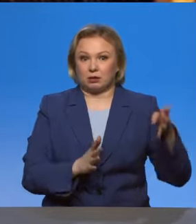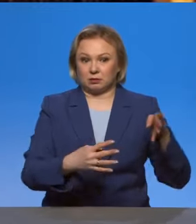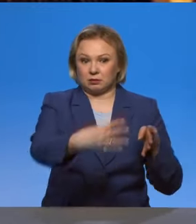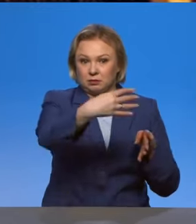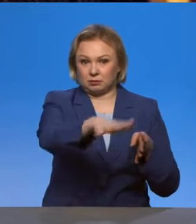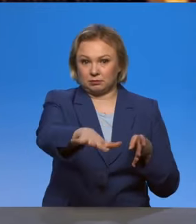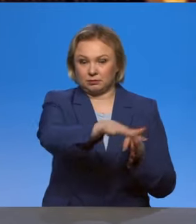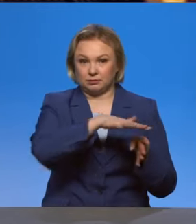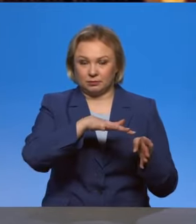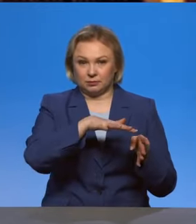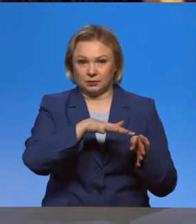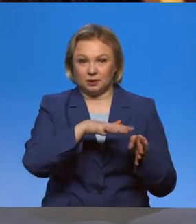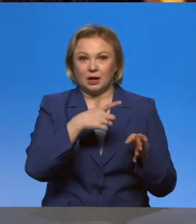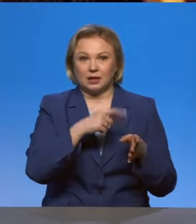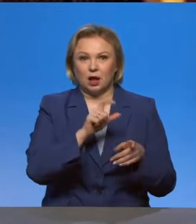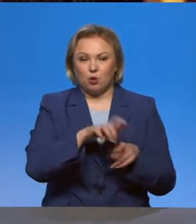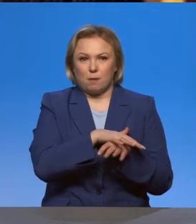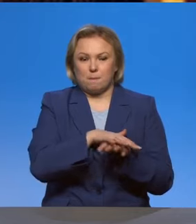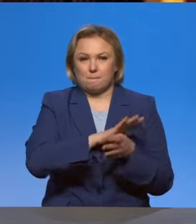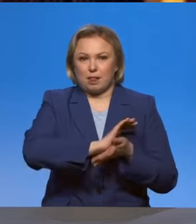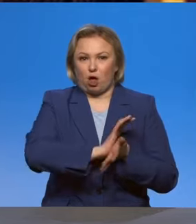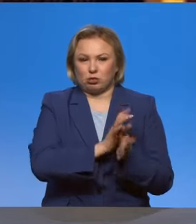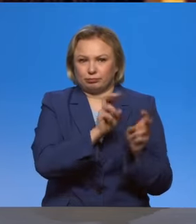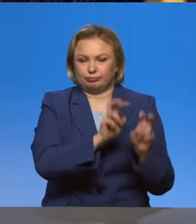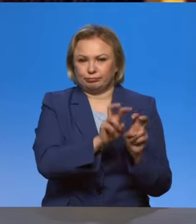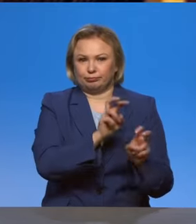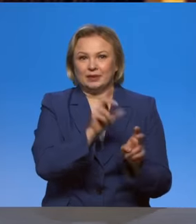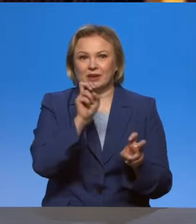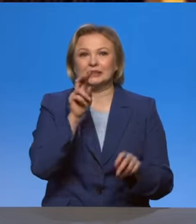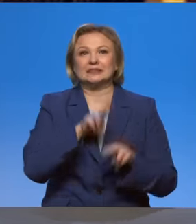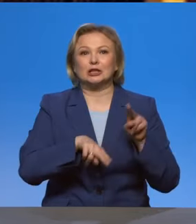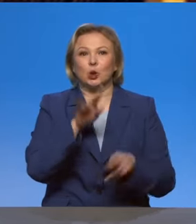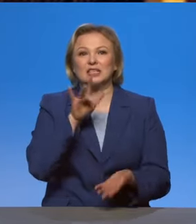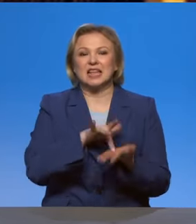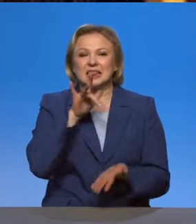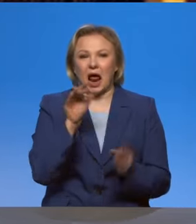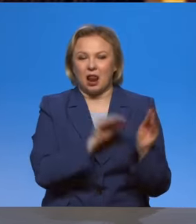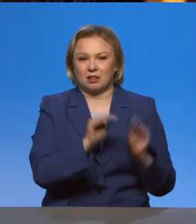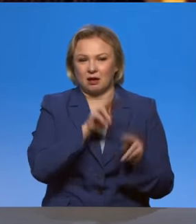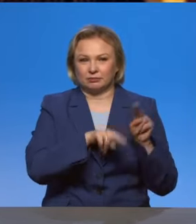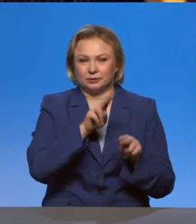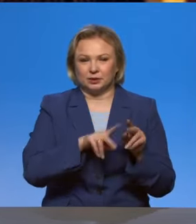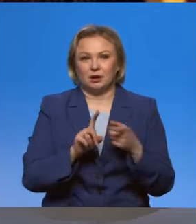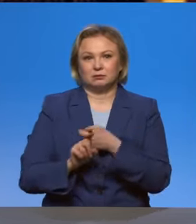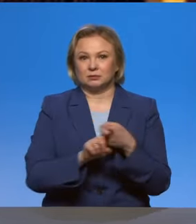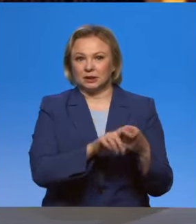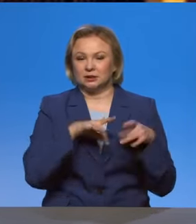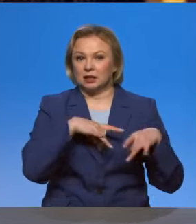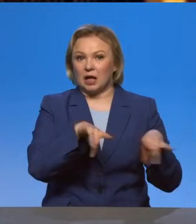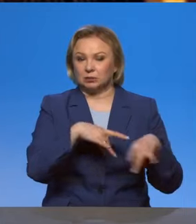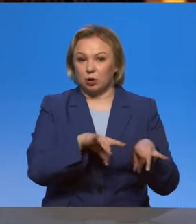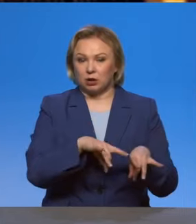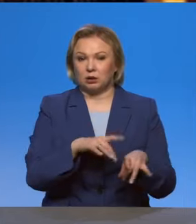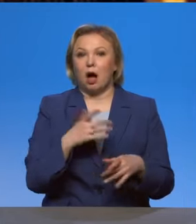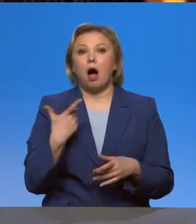где большая плотность людей, это так называемая застройка центральная, да, ориентированная на общественный транспорт, где застройка на